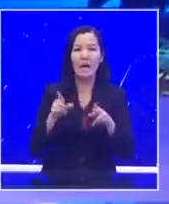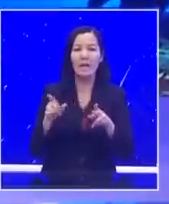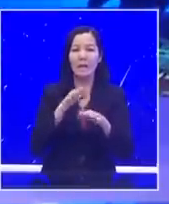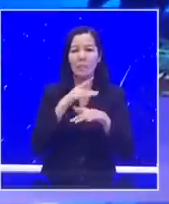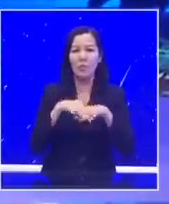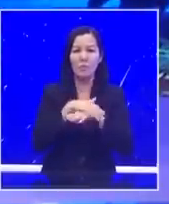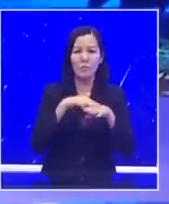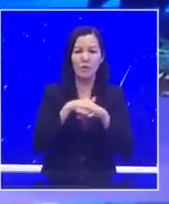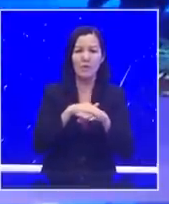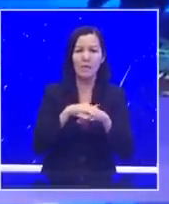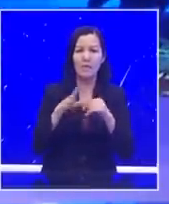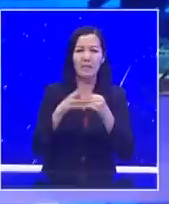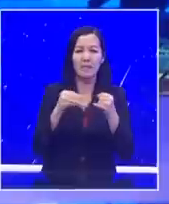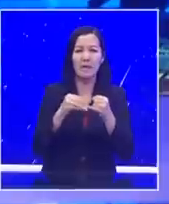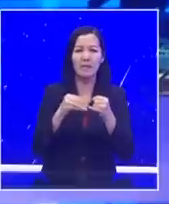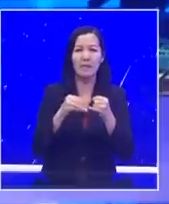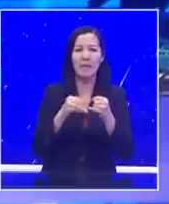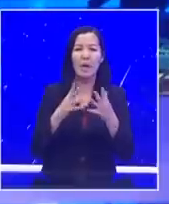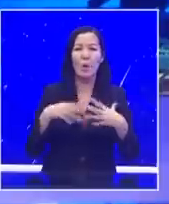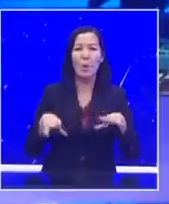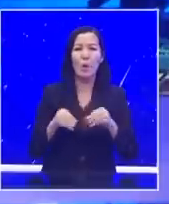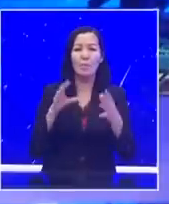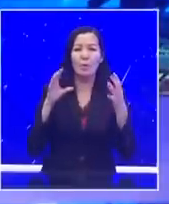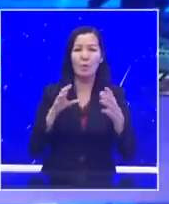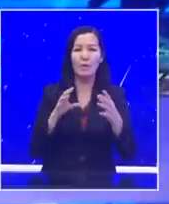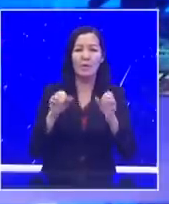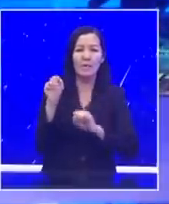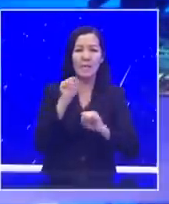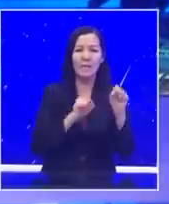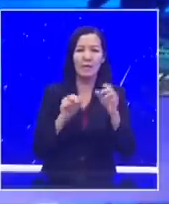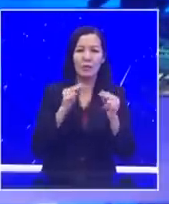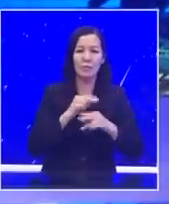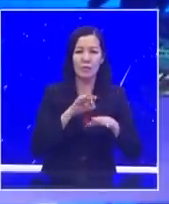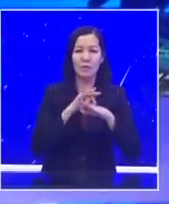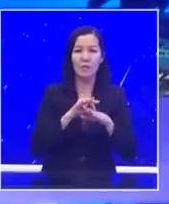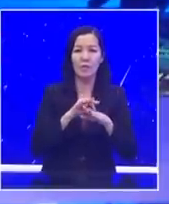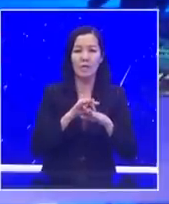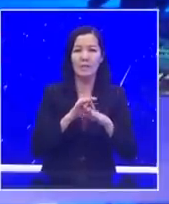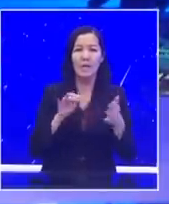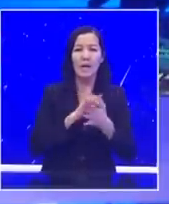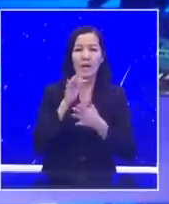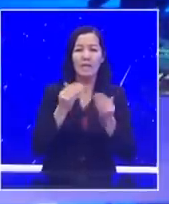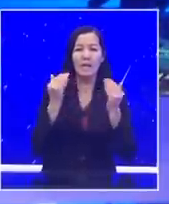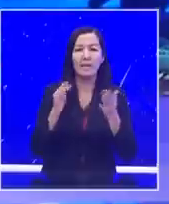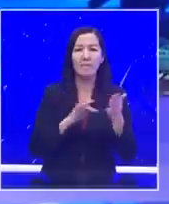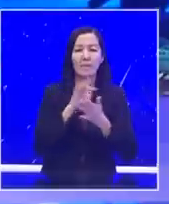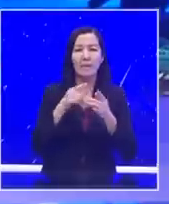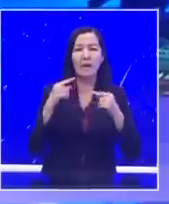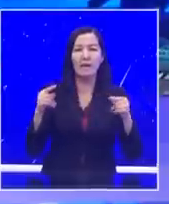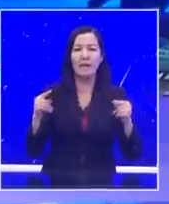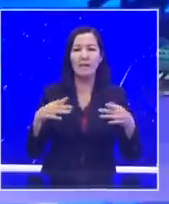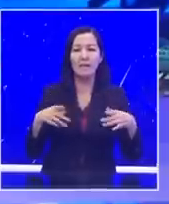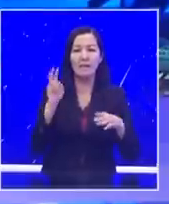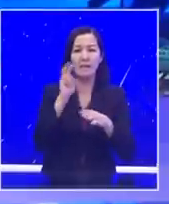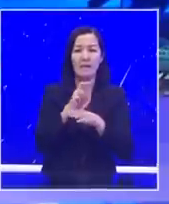адам көп шоғырланатын жерлерге, автобекет пен қоғамдық көліктерге санитарлық тазалық жұмыстарын жүргізуде. Айта кету керек, шаһарда қазір басқа